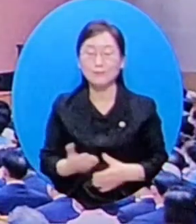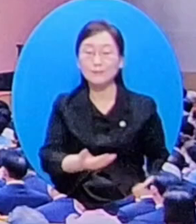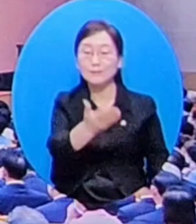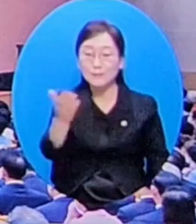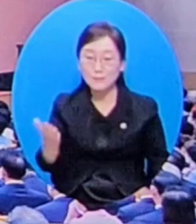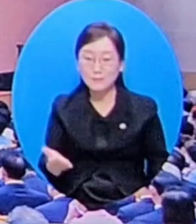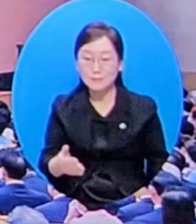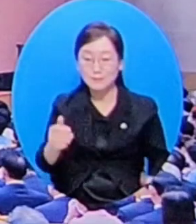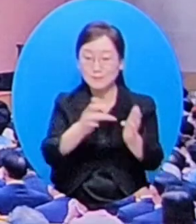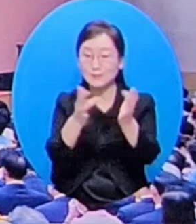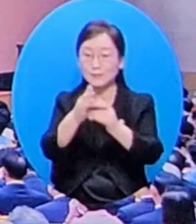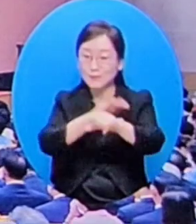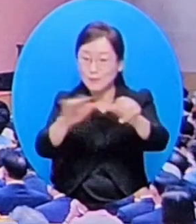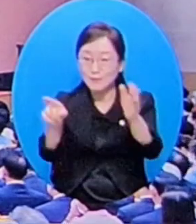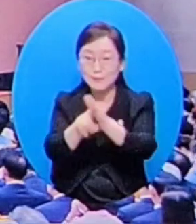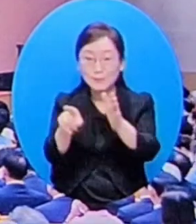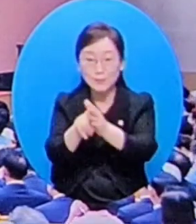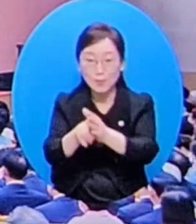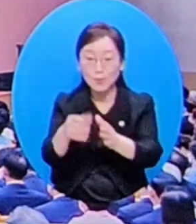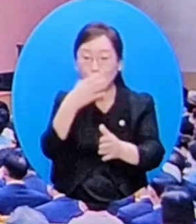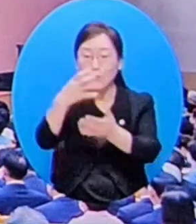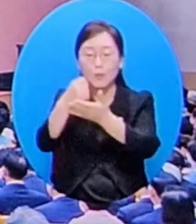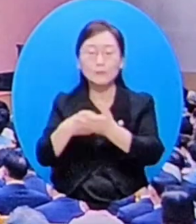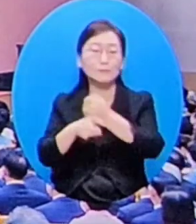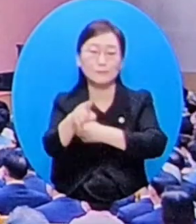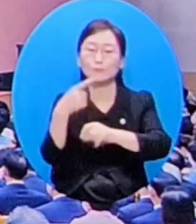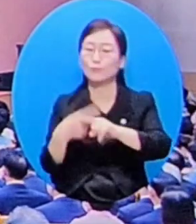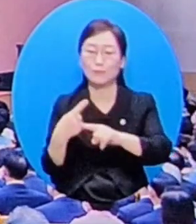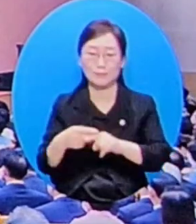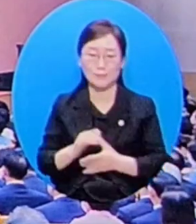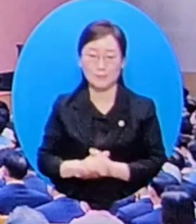여러분 예수님을 잘 믿으면 우리는 복받은 인생이 되는 것입니다.